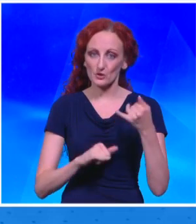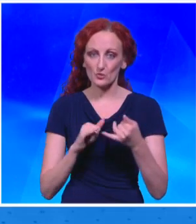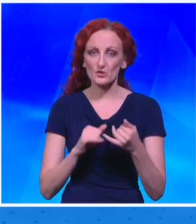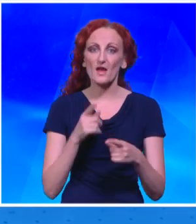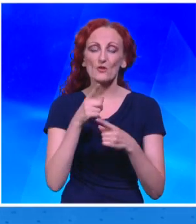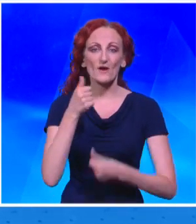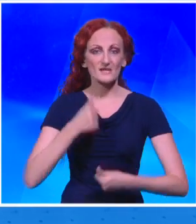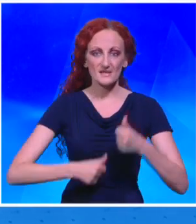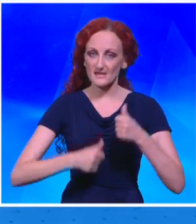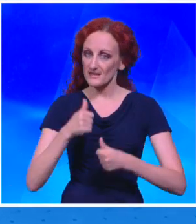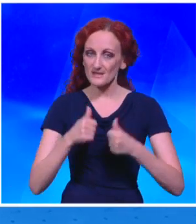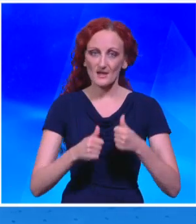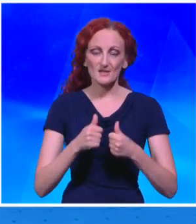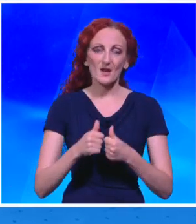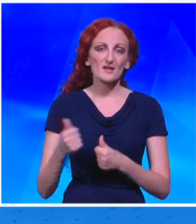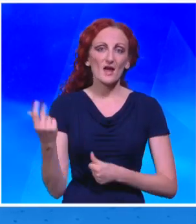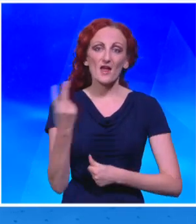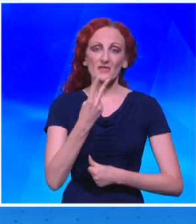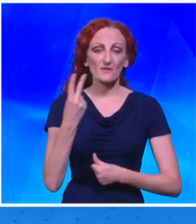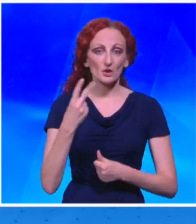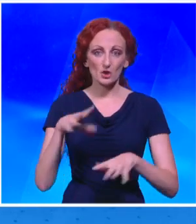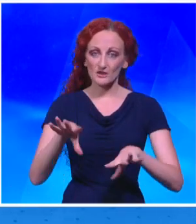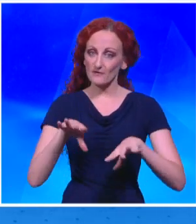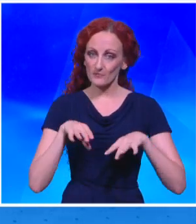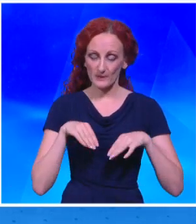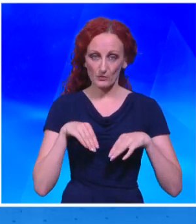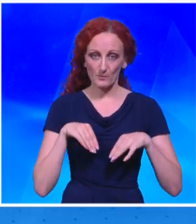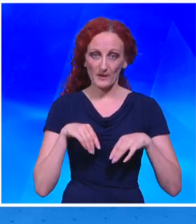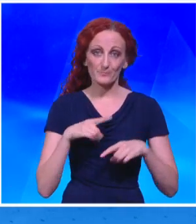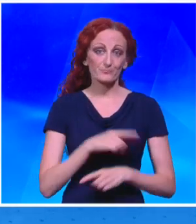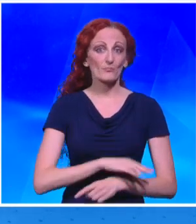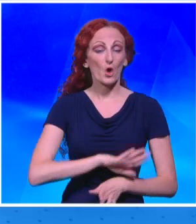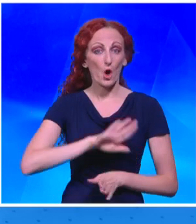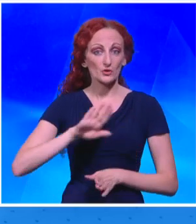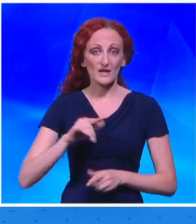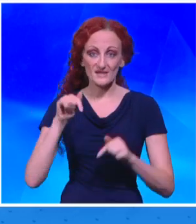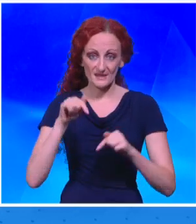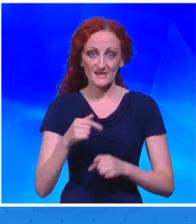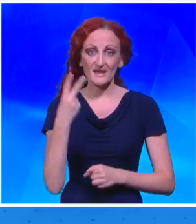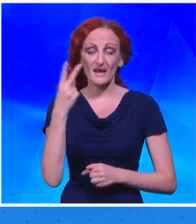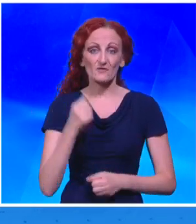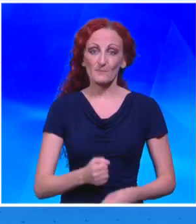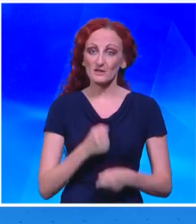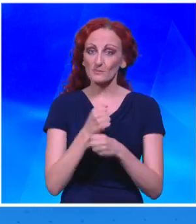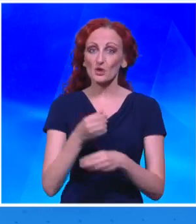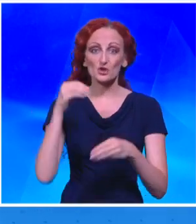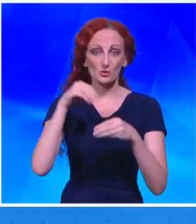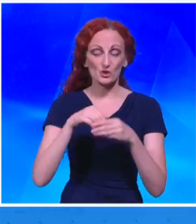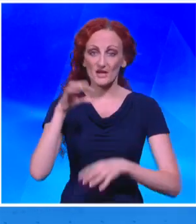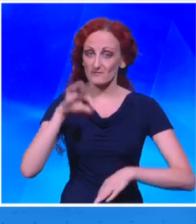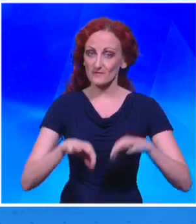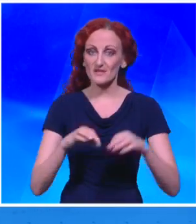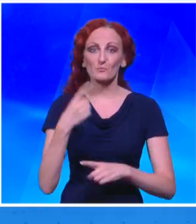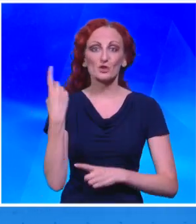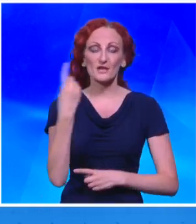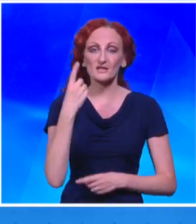бъдат състезателите на вторите в парламента. От ясните до сега двама депутати ще участват в изборите. Единият